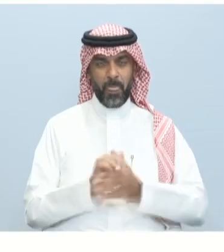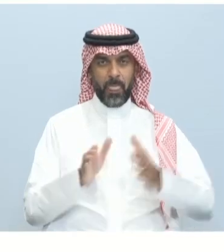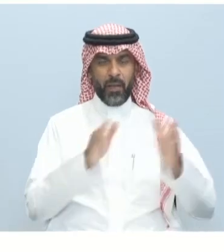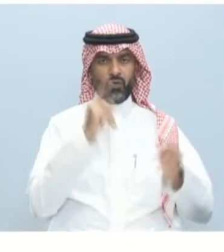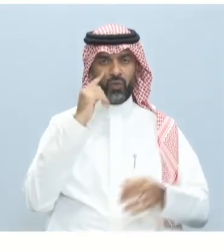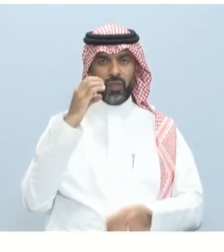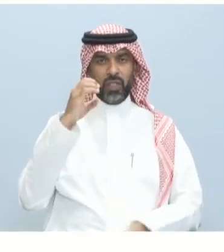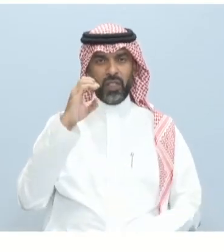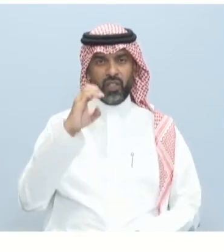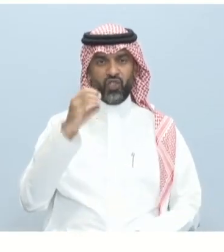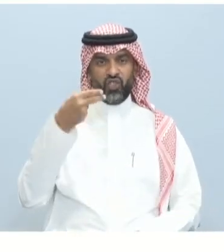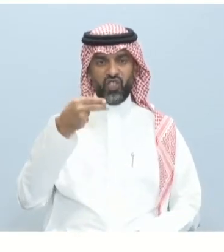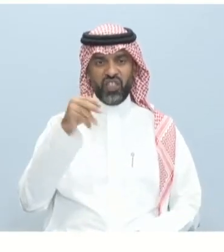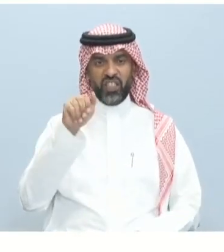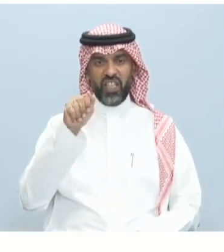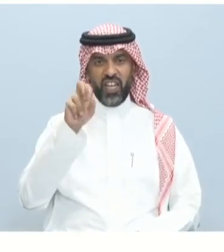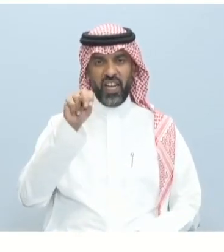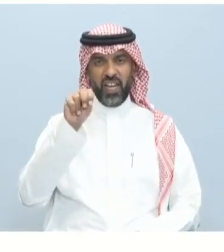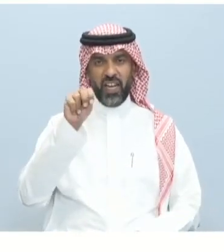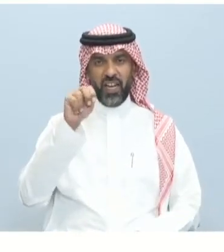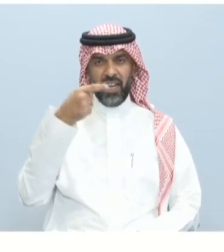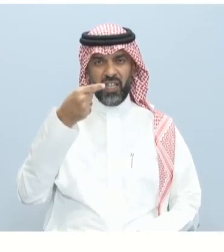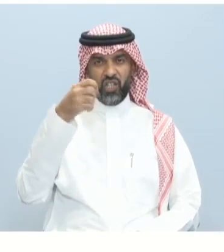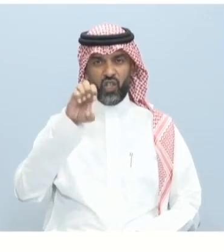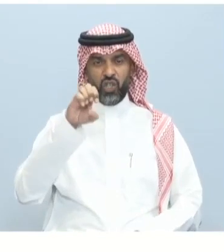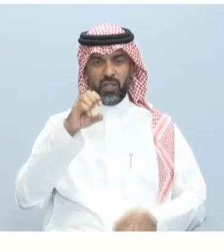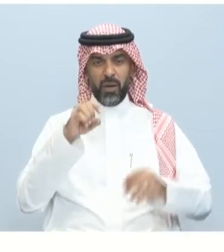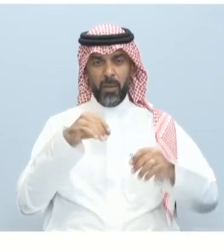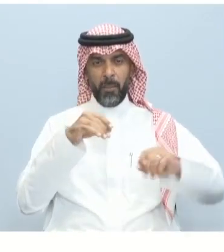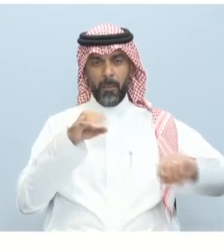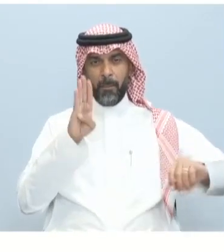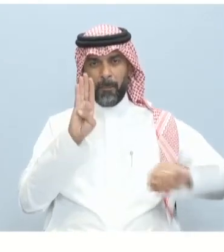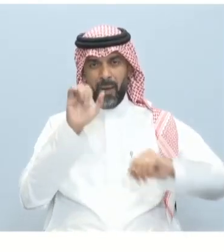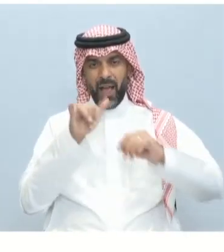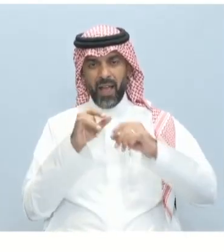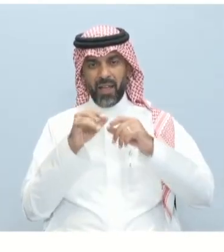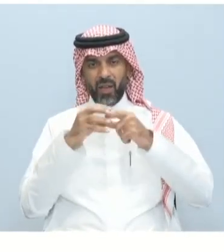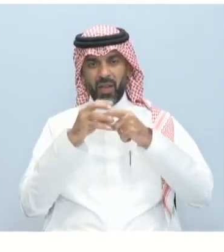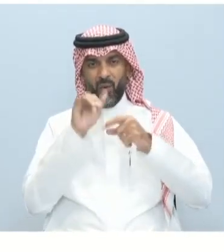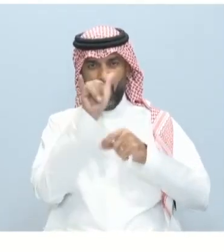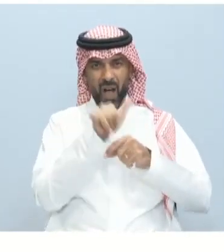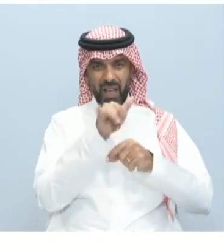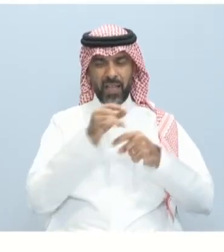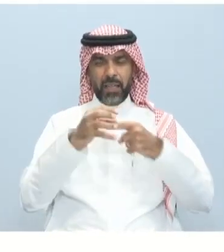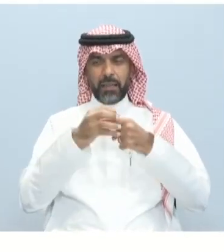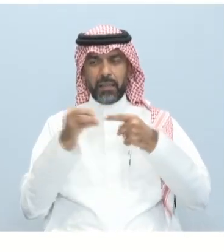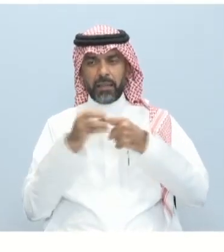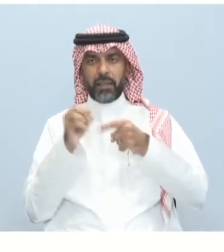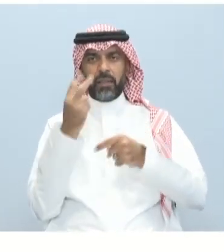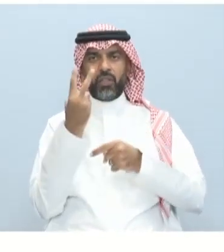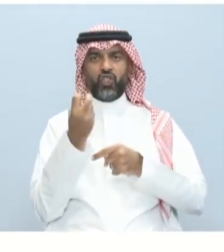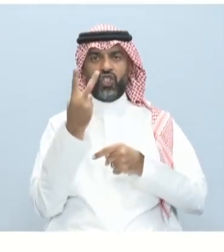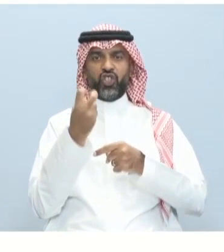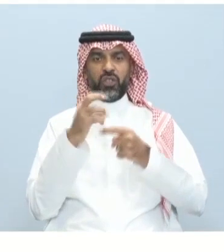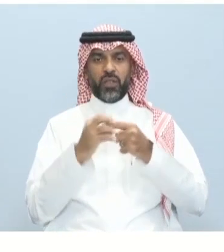change y by سالب 20 انقاص القيمة 20 كل مرة. create a